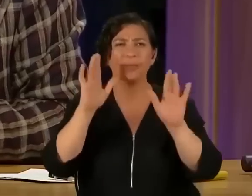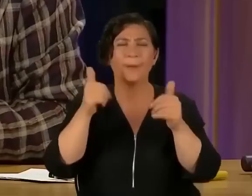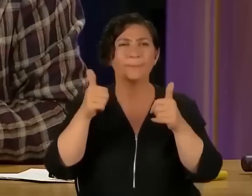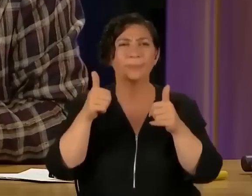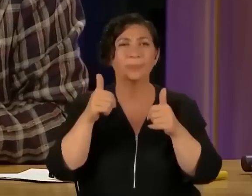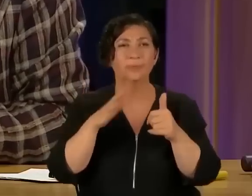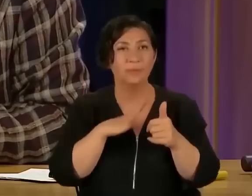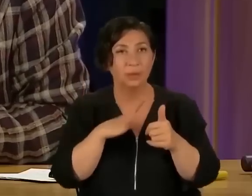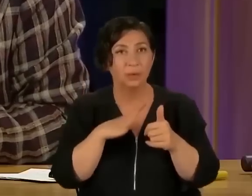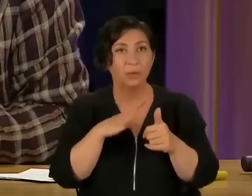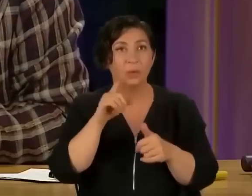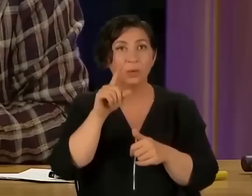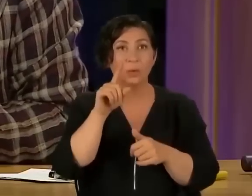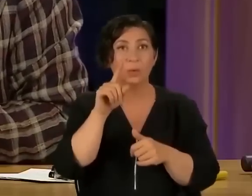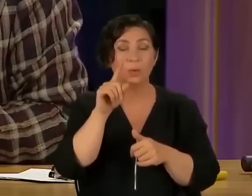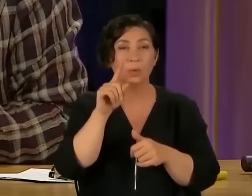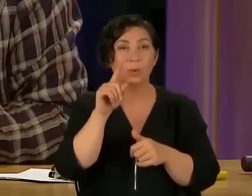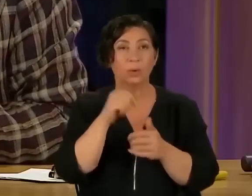tamam. 12 Temmuz... Nasıl var?